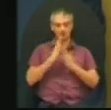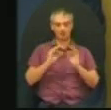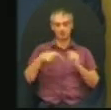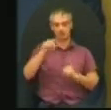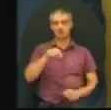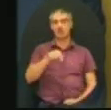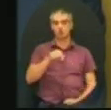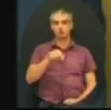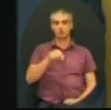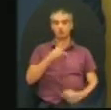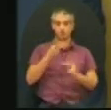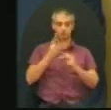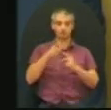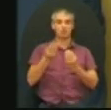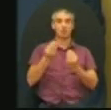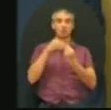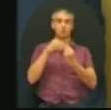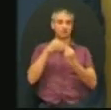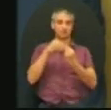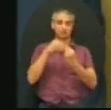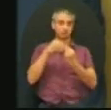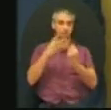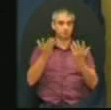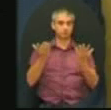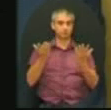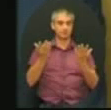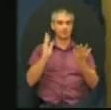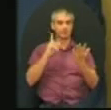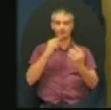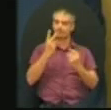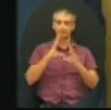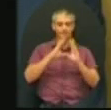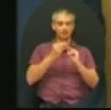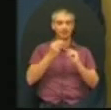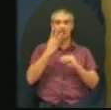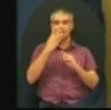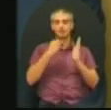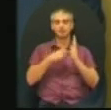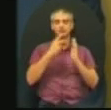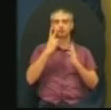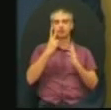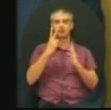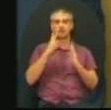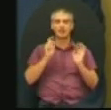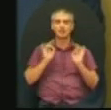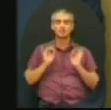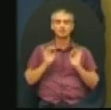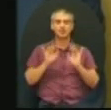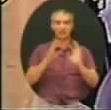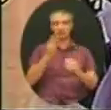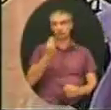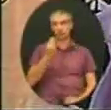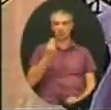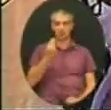בינואר, אבל מעבר לזה, זו תוספת של, שתסתכן ב-4.2 מיליארד